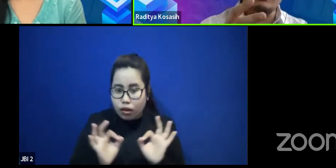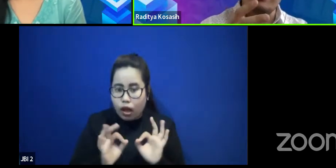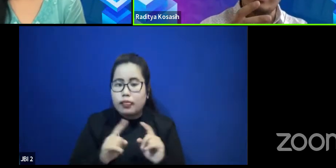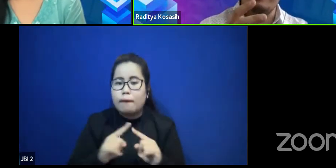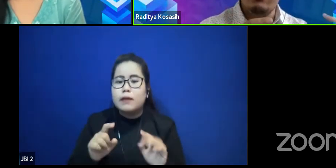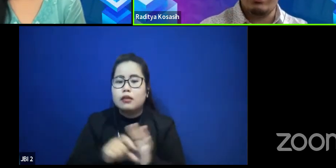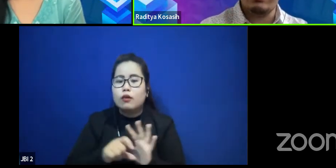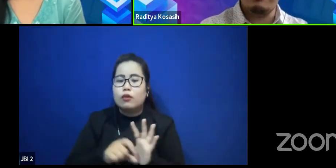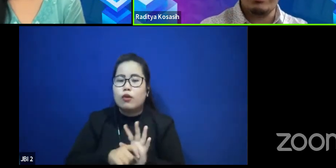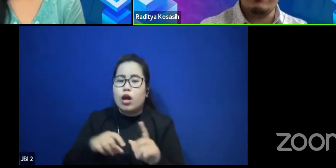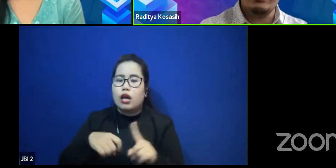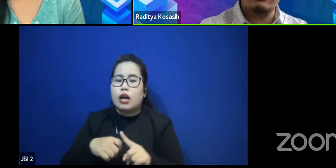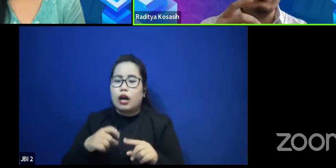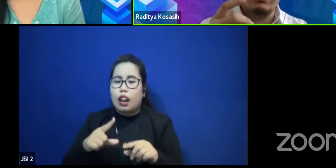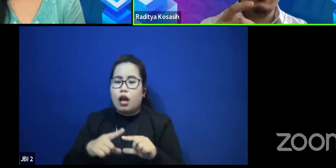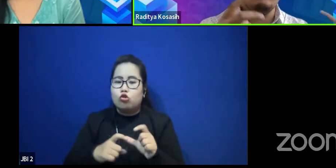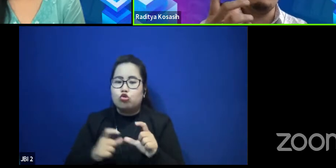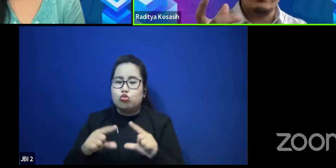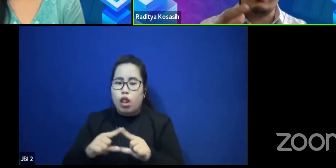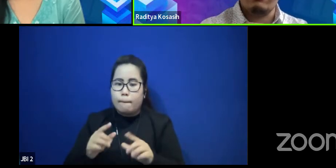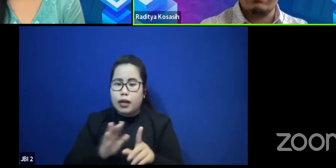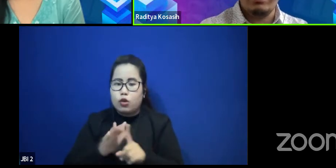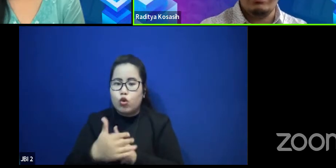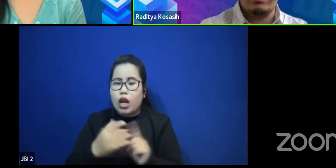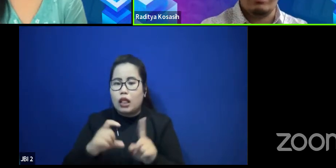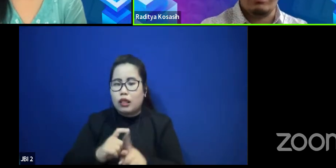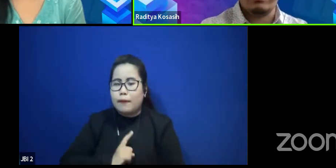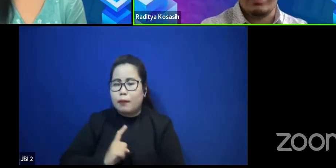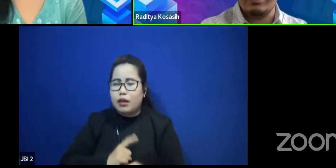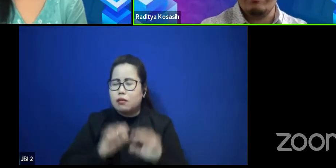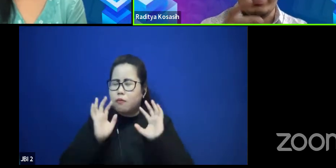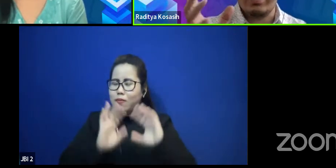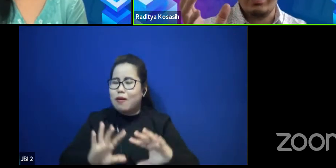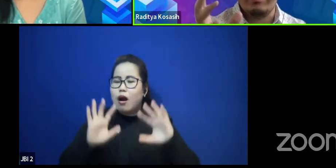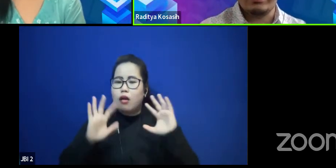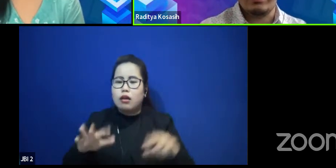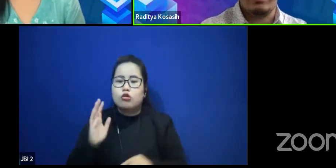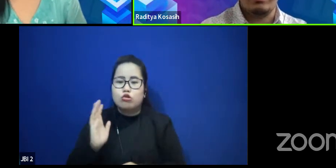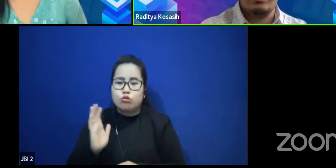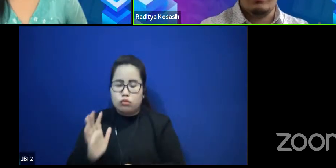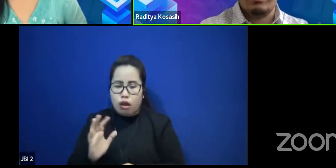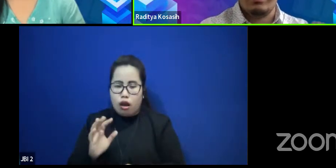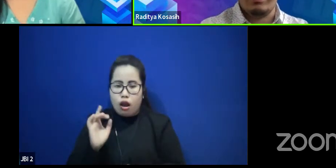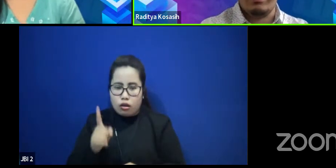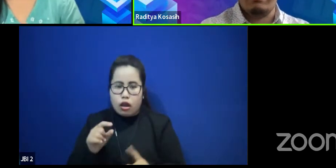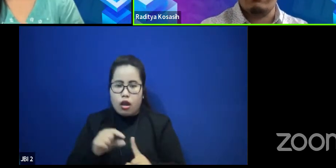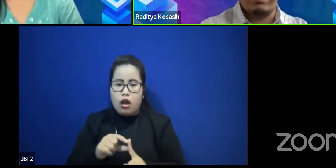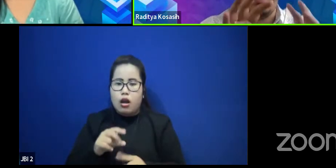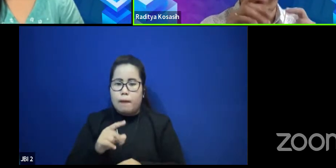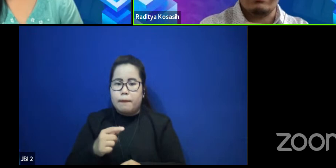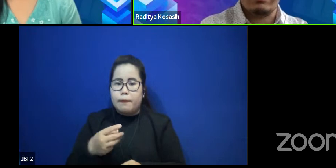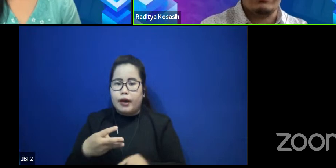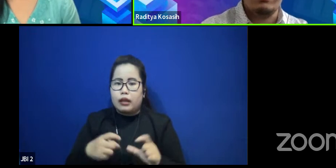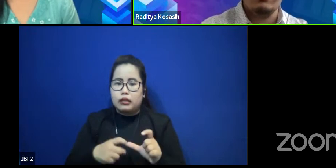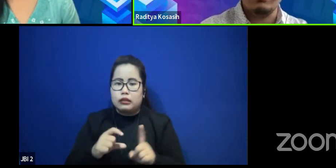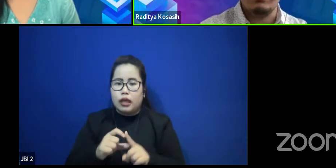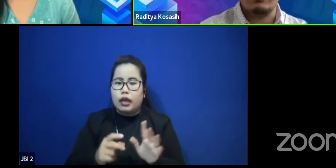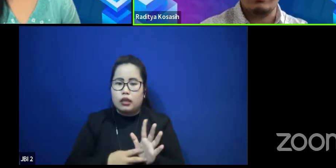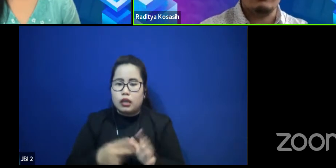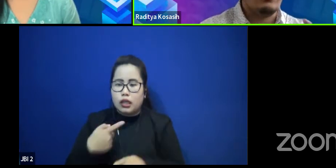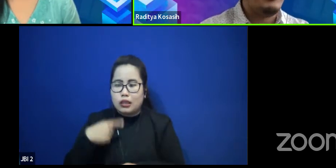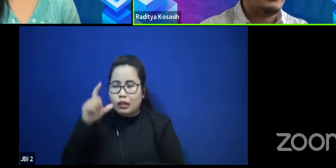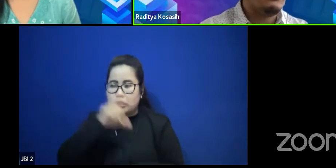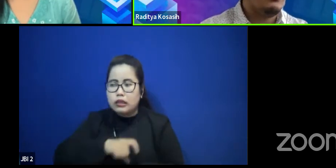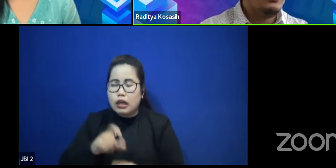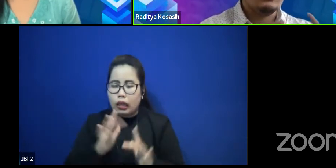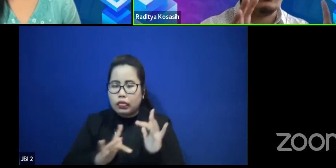klausula mengenai perlindungan data pribadi itu sudah banyak di acara tadi presiden-presiden kita terus di